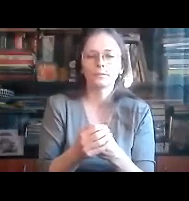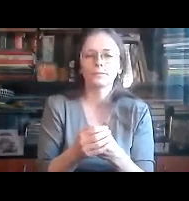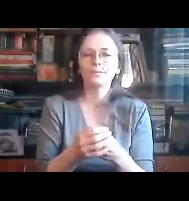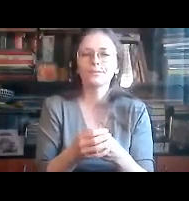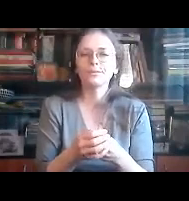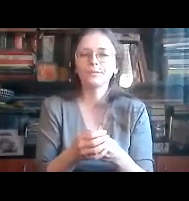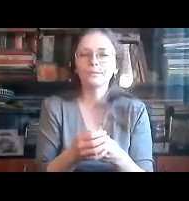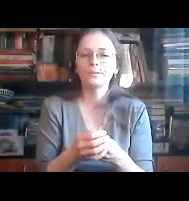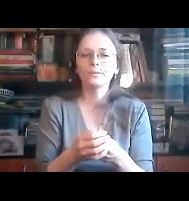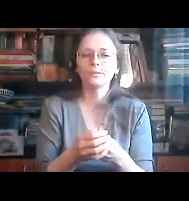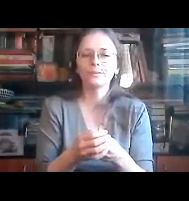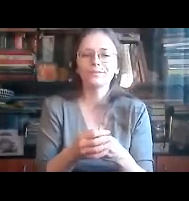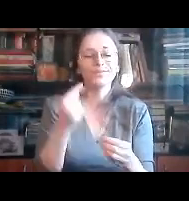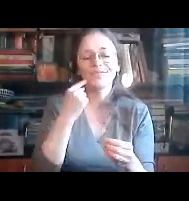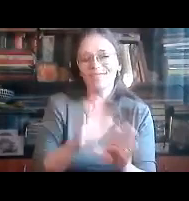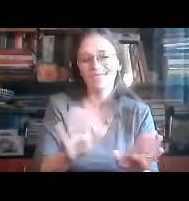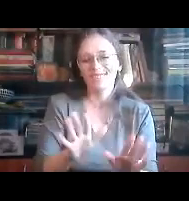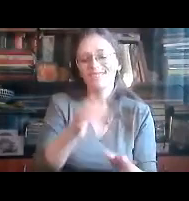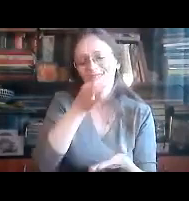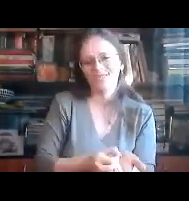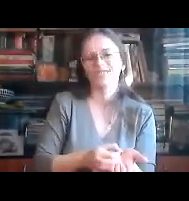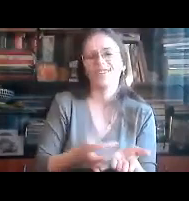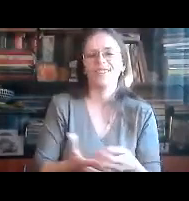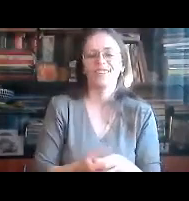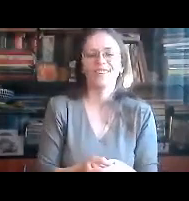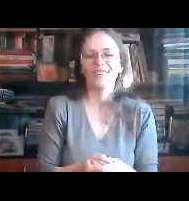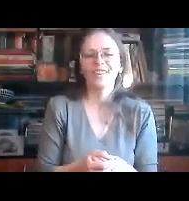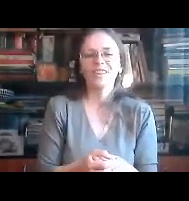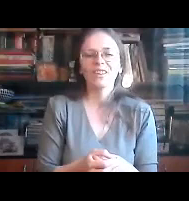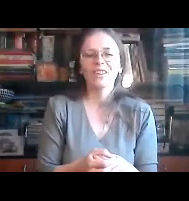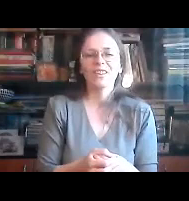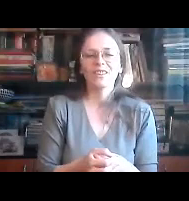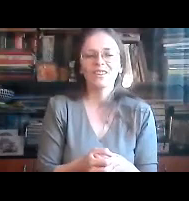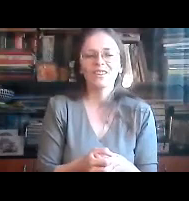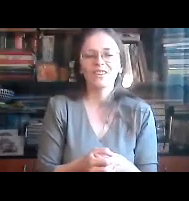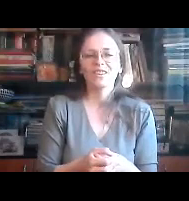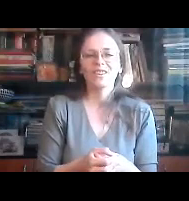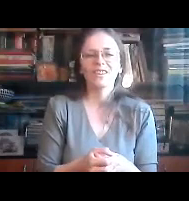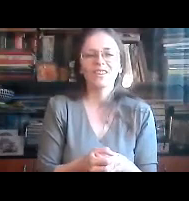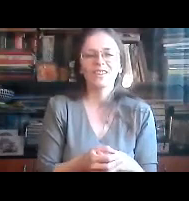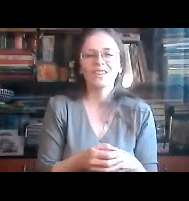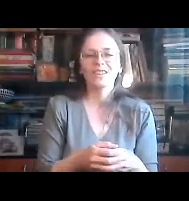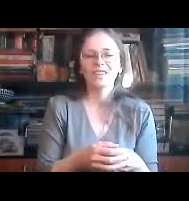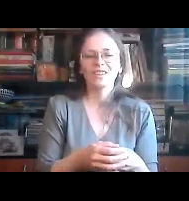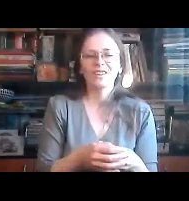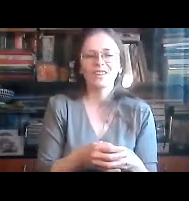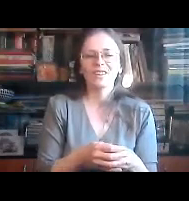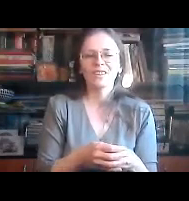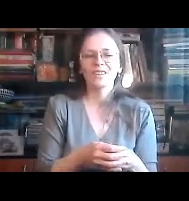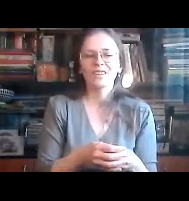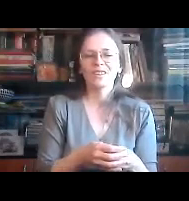стесняйтесь, у нас не так много времени осталось. Да, включайтесь, у нас Леша Стрельников, я вижу здесь,